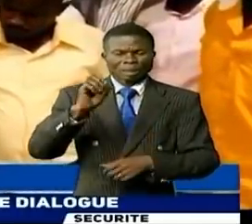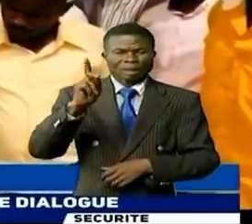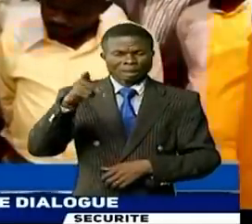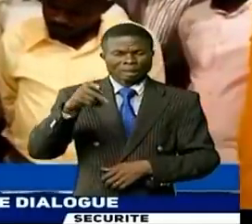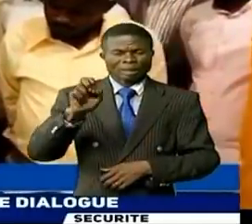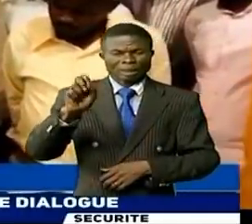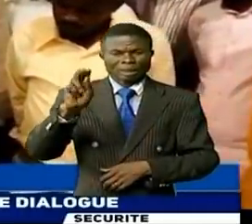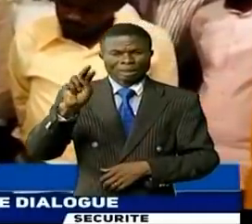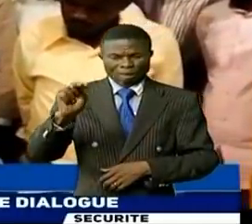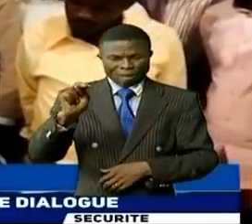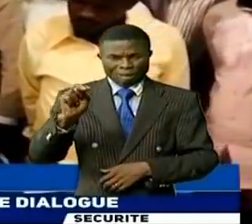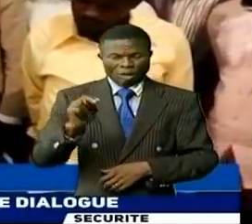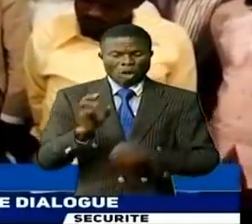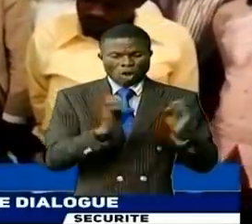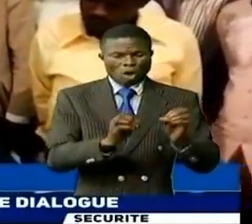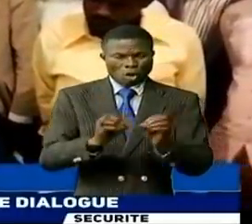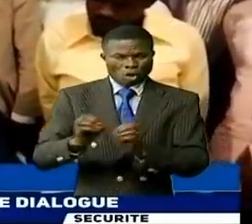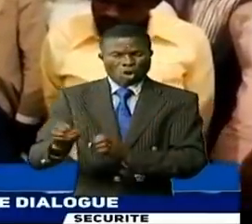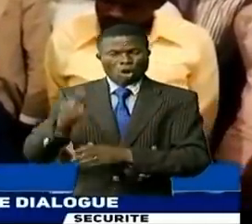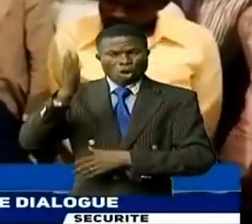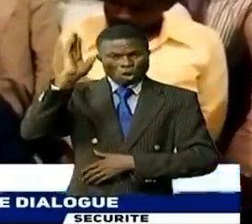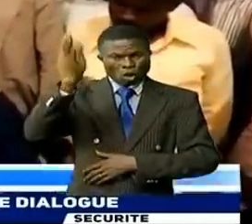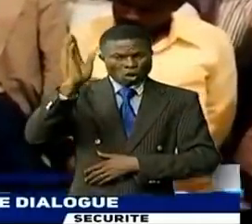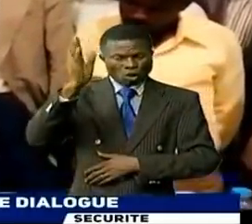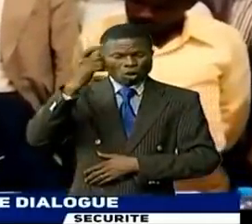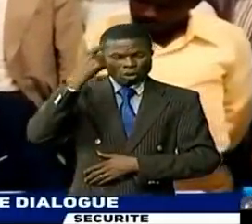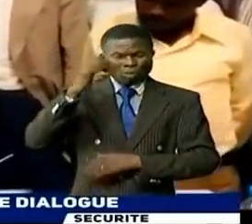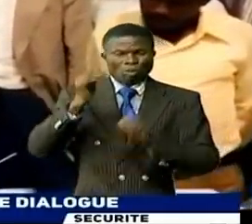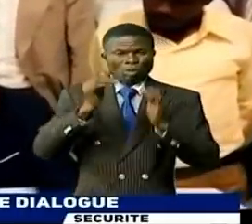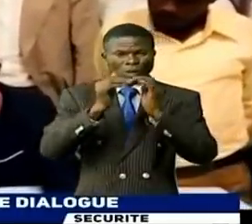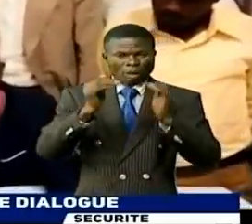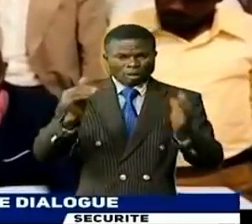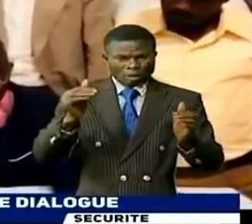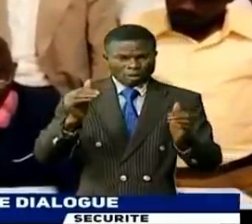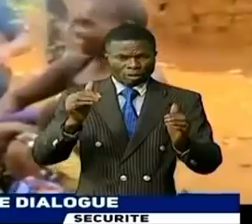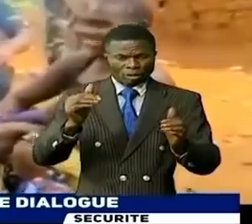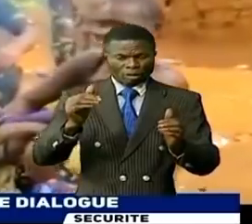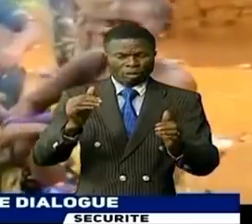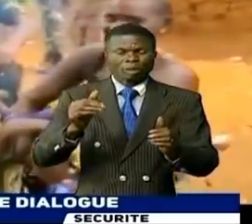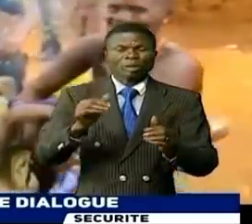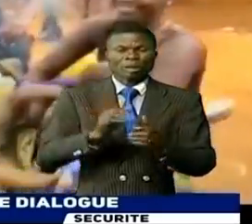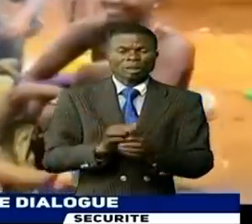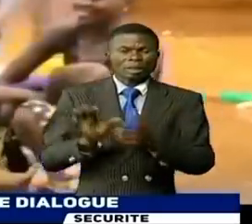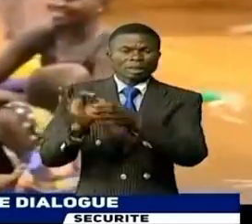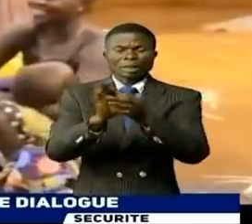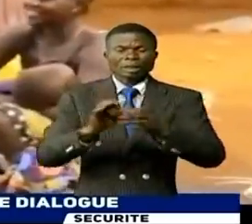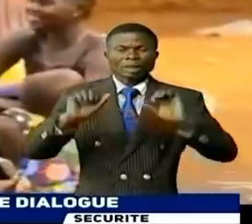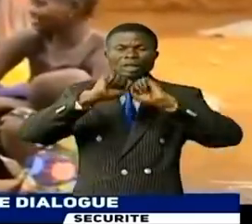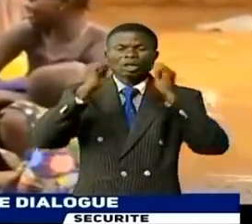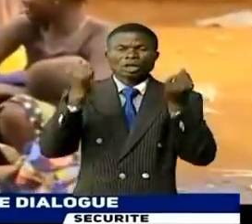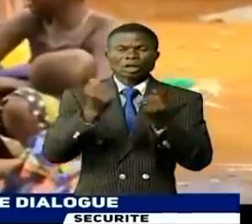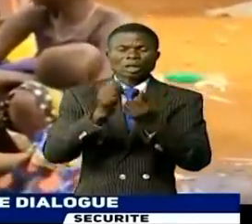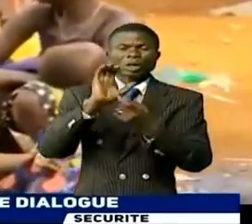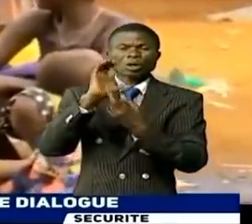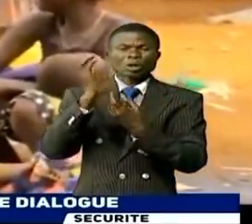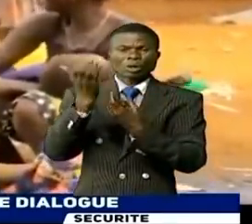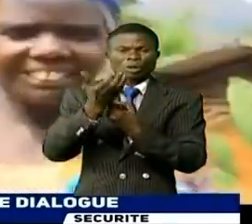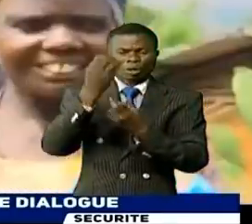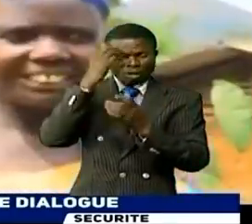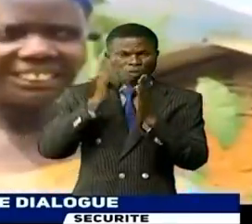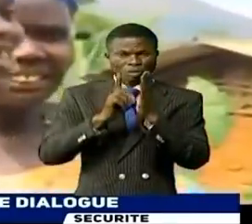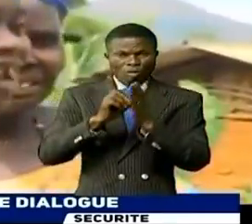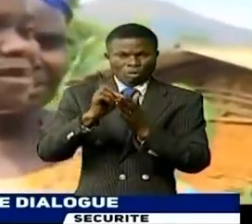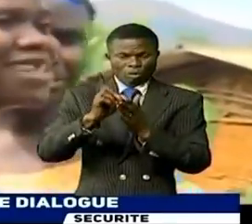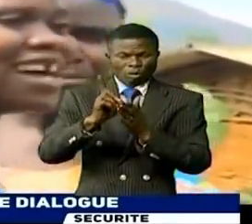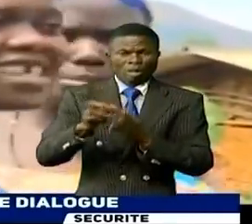DDRRCS. D'organiser une conférence de la paix pour l'Ituri. L'Union des associations culturelles pour le développement de